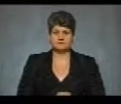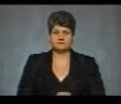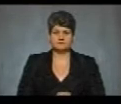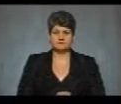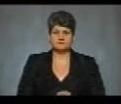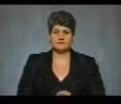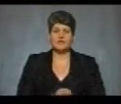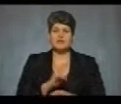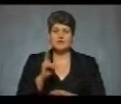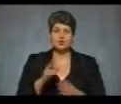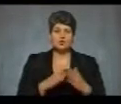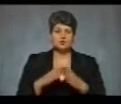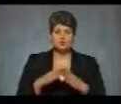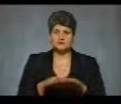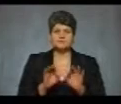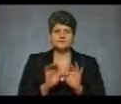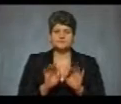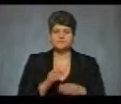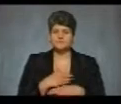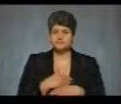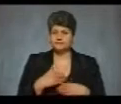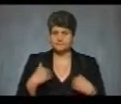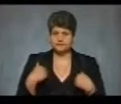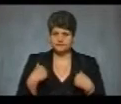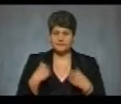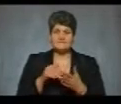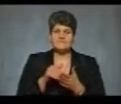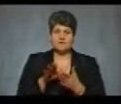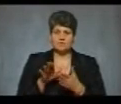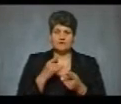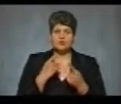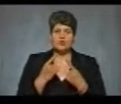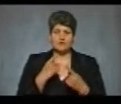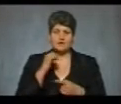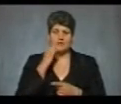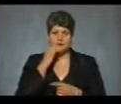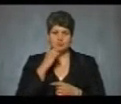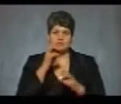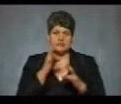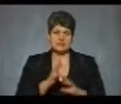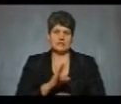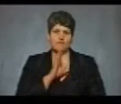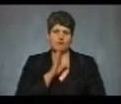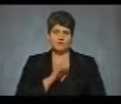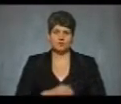Ніхто з сусідів коментар давати не захотів. Відмовилася говорити і бабуся травмованої.